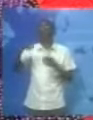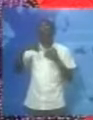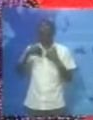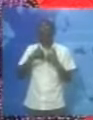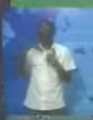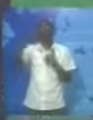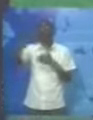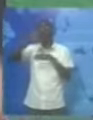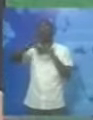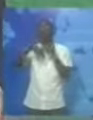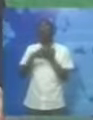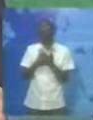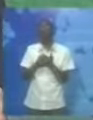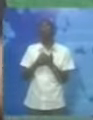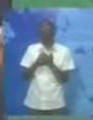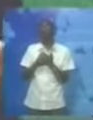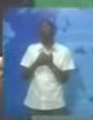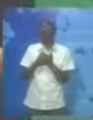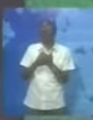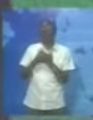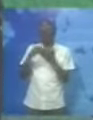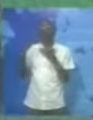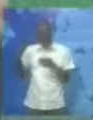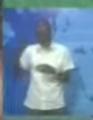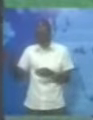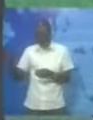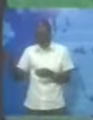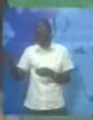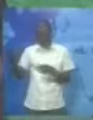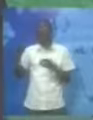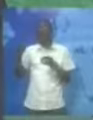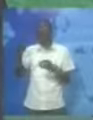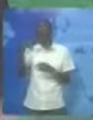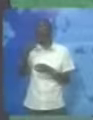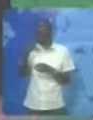à toutes des catégories de Burkinabé, par exemple,